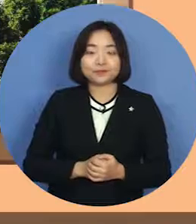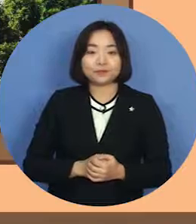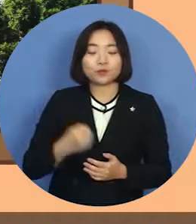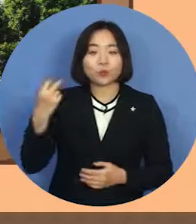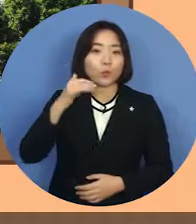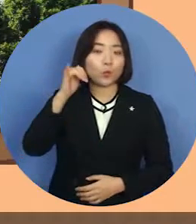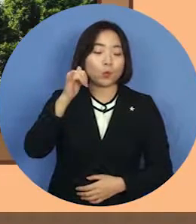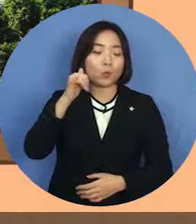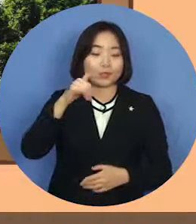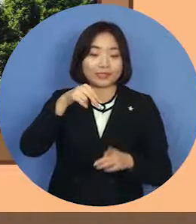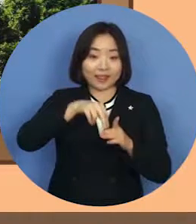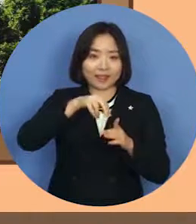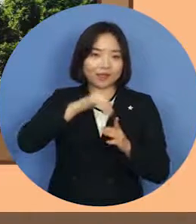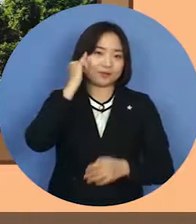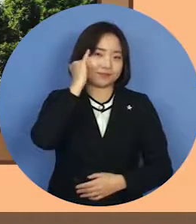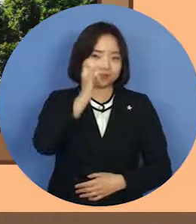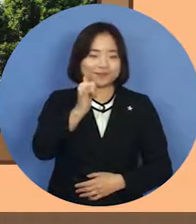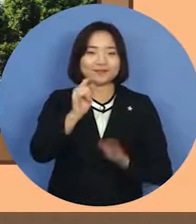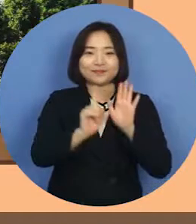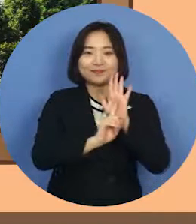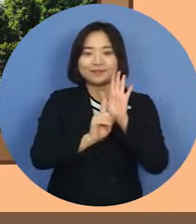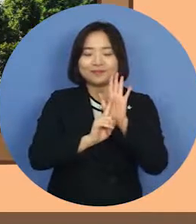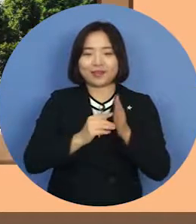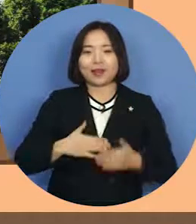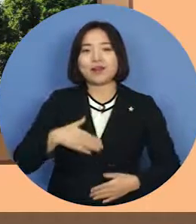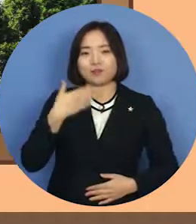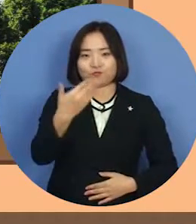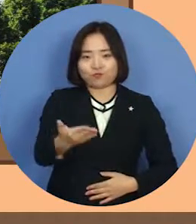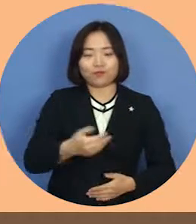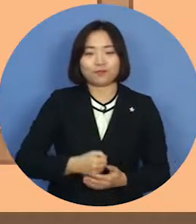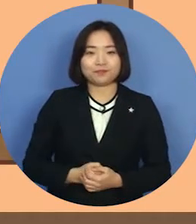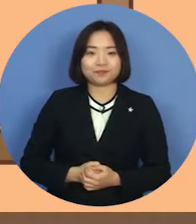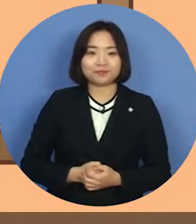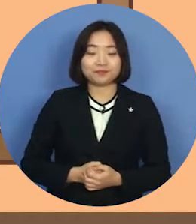천안시 농업기술센터로 문의하면 안내받을 수 있습니다.